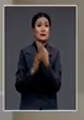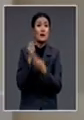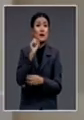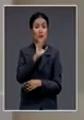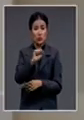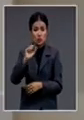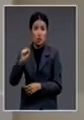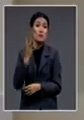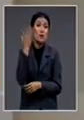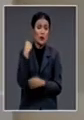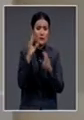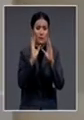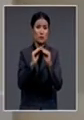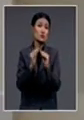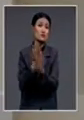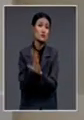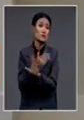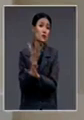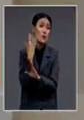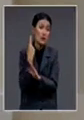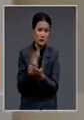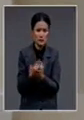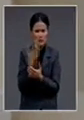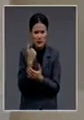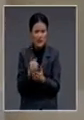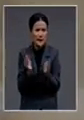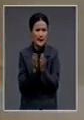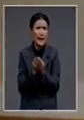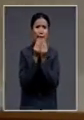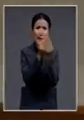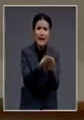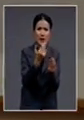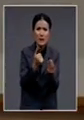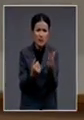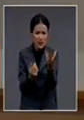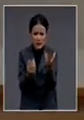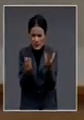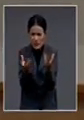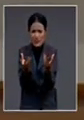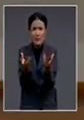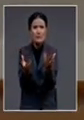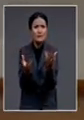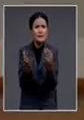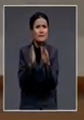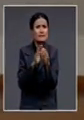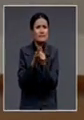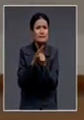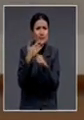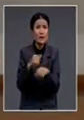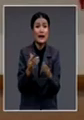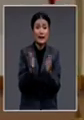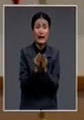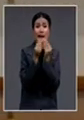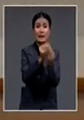นี้ที่เขามีมติการประชุมออกมาทำไมถึงบอกว่าฉิวเฉียดเพราะว่าผลการนับคะแนนเนี่ยคะแนนเสียงส่วนใหญ่เธอได้364